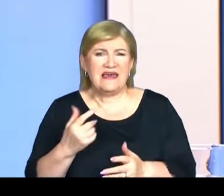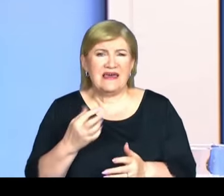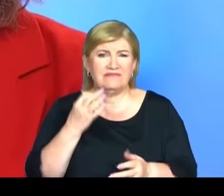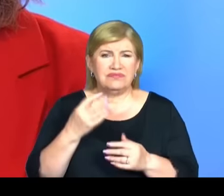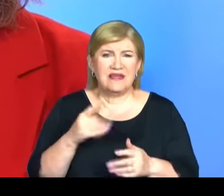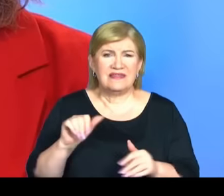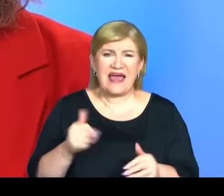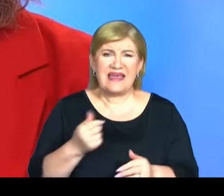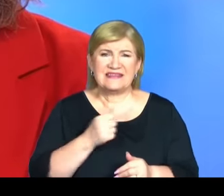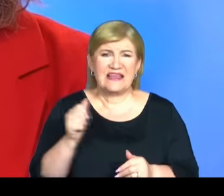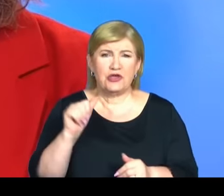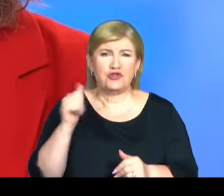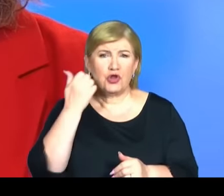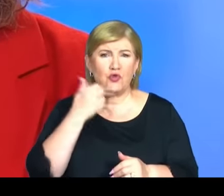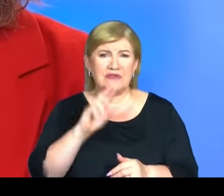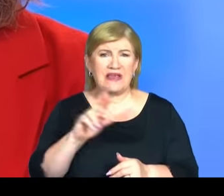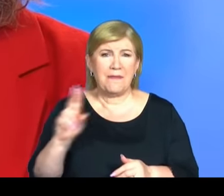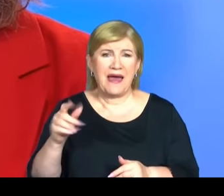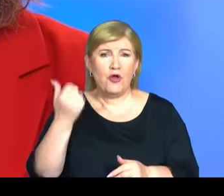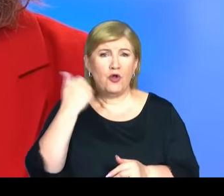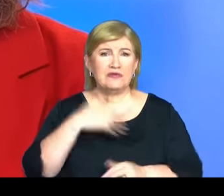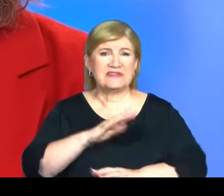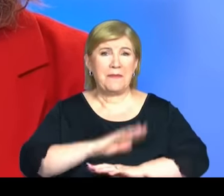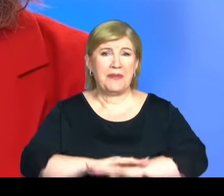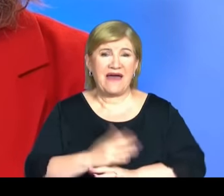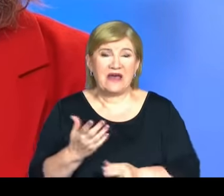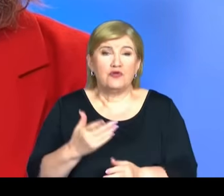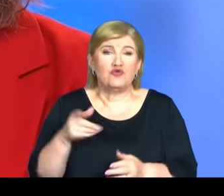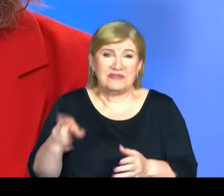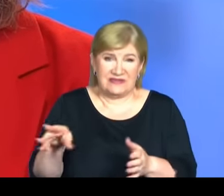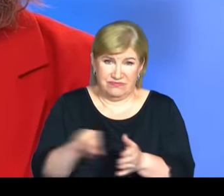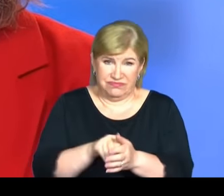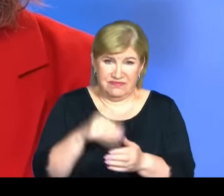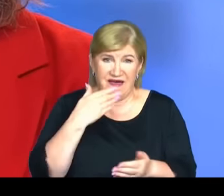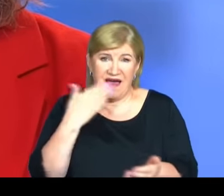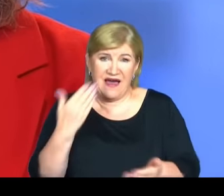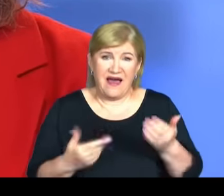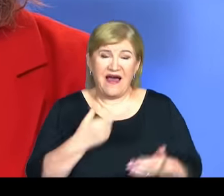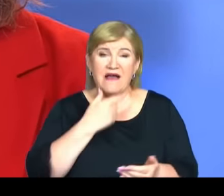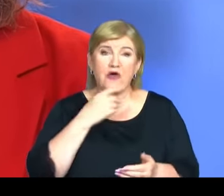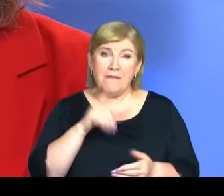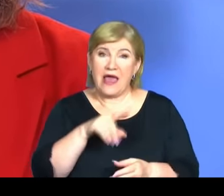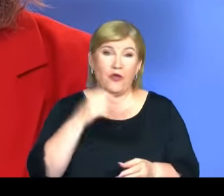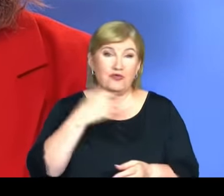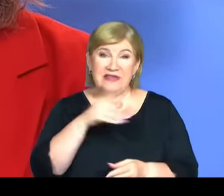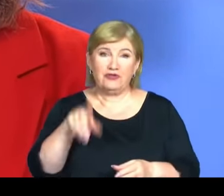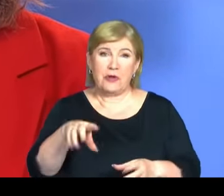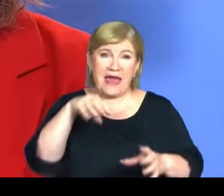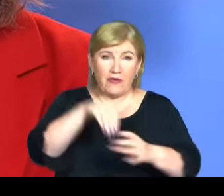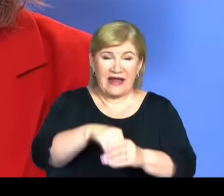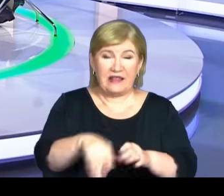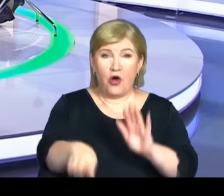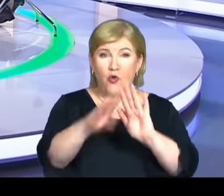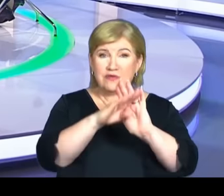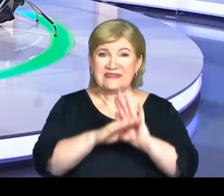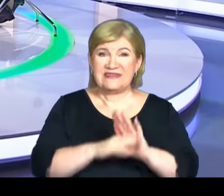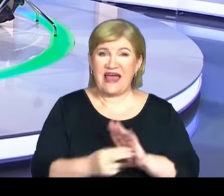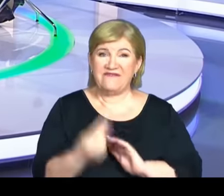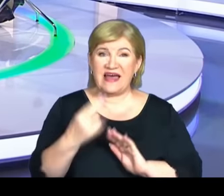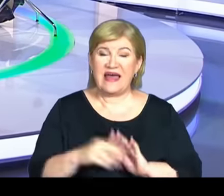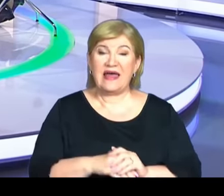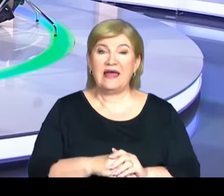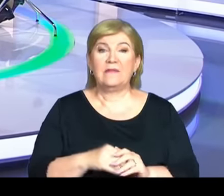v podstate majú, a to sú ľudské práva, tá sloboda. Samozrejme, majú garantovanú v ústave. Teda, že či ste sa toho chopili